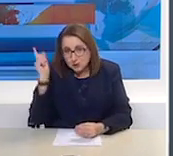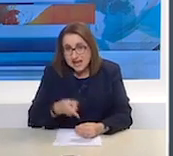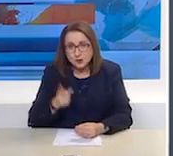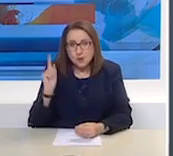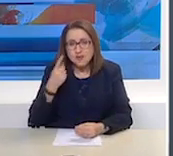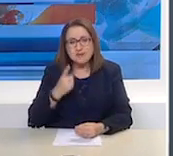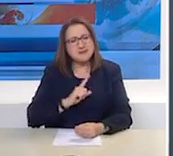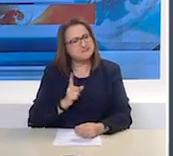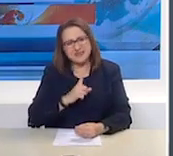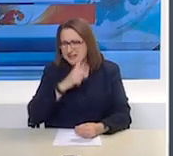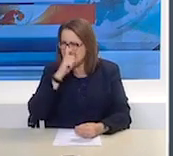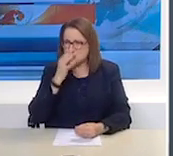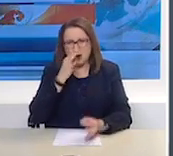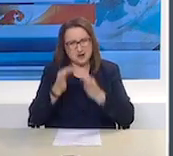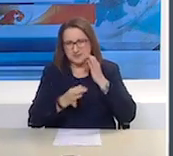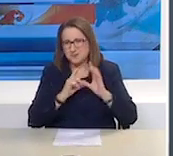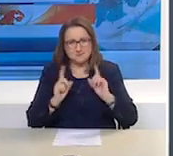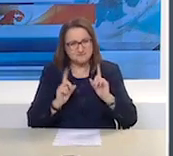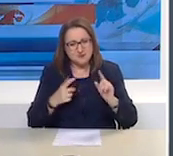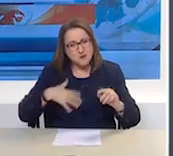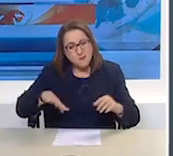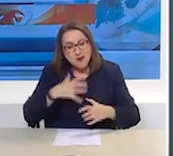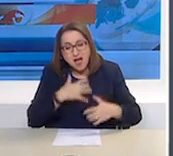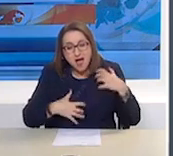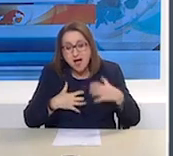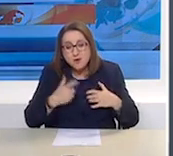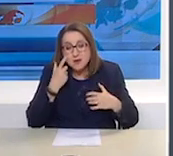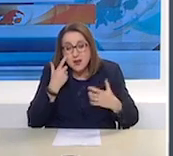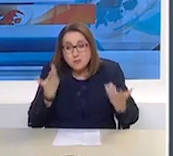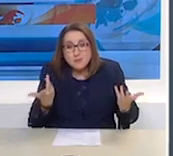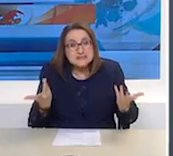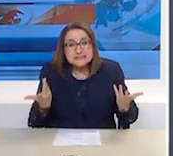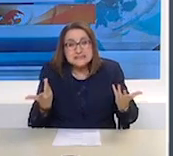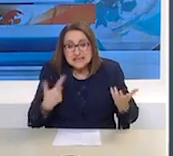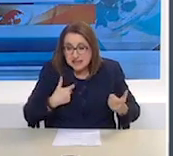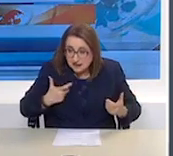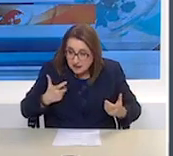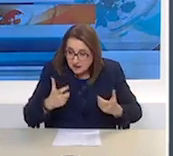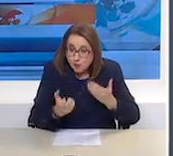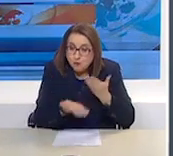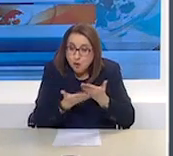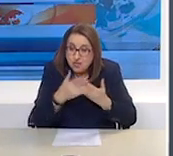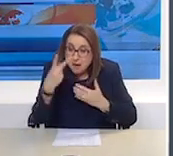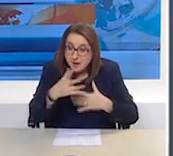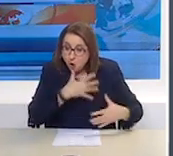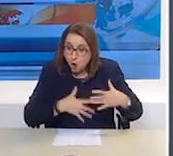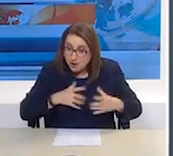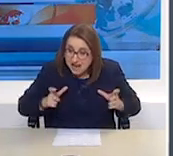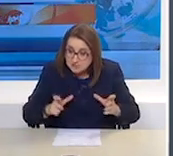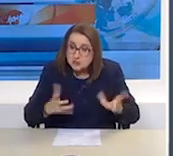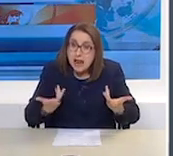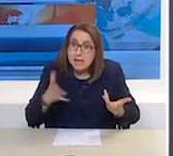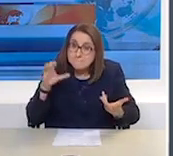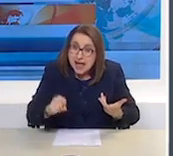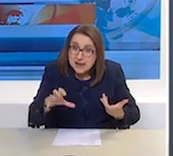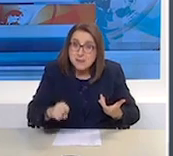αρκετά πολύπλοκο και όλοι μας περιμένουμε με αγωνία να δούμε τι θα γίνει και τι θα προκύψει από την